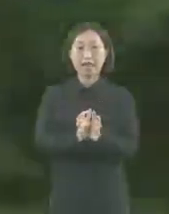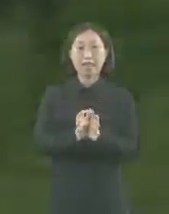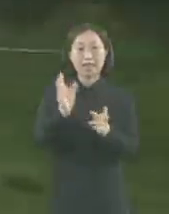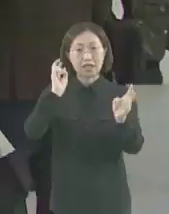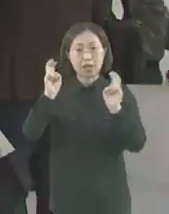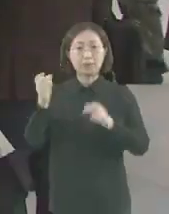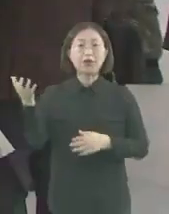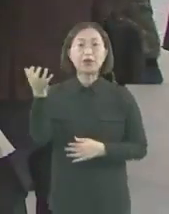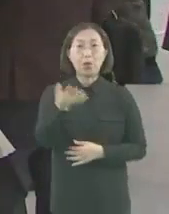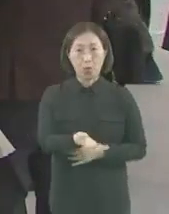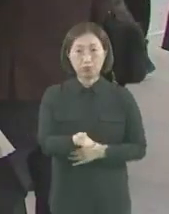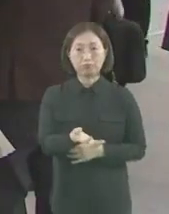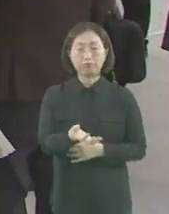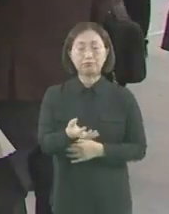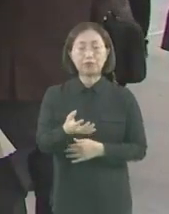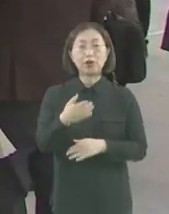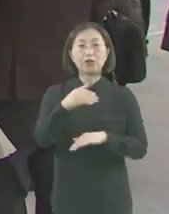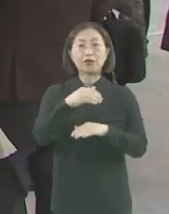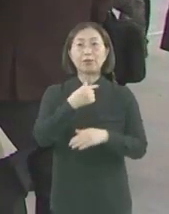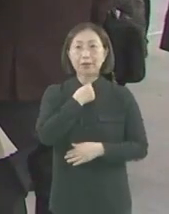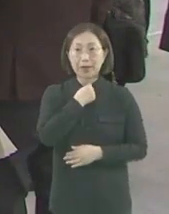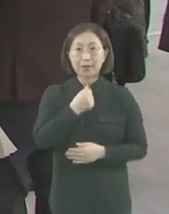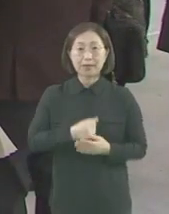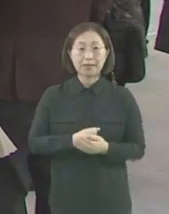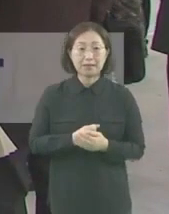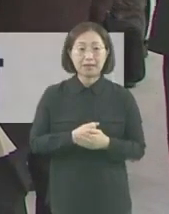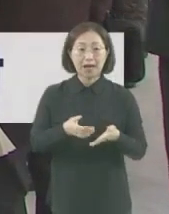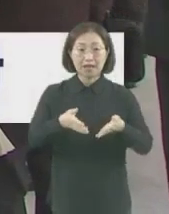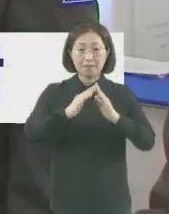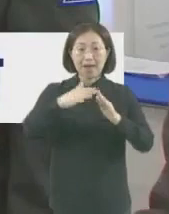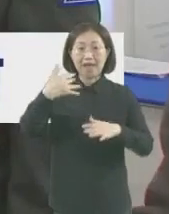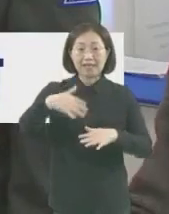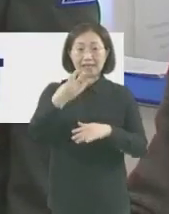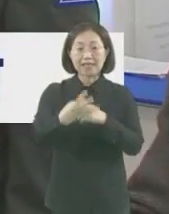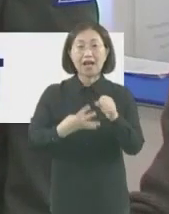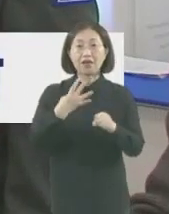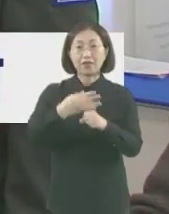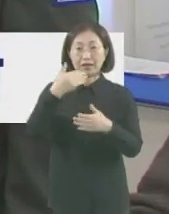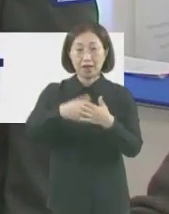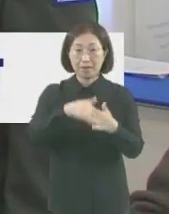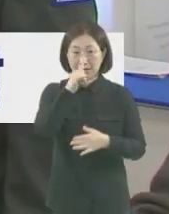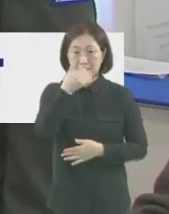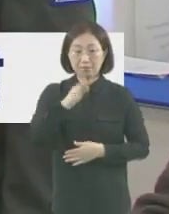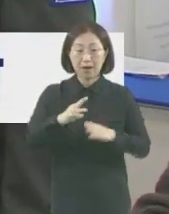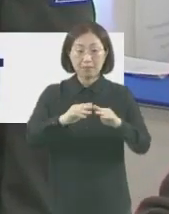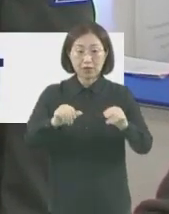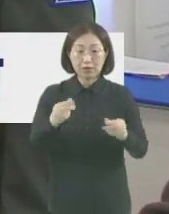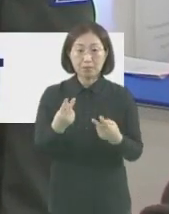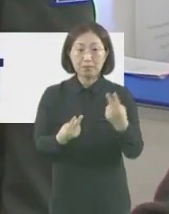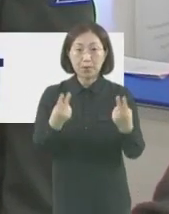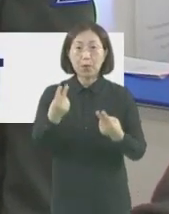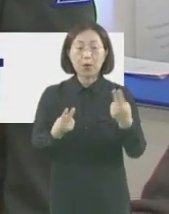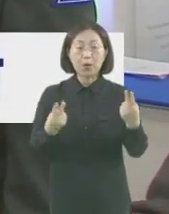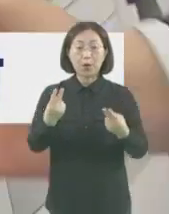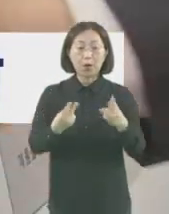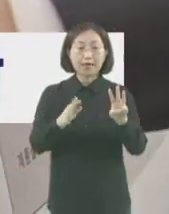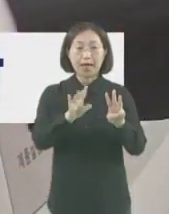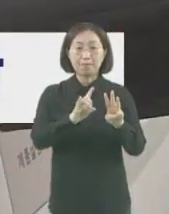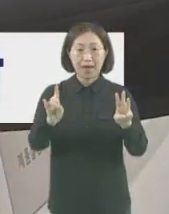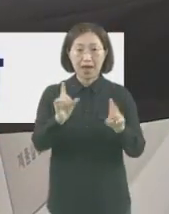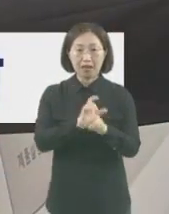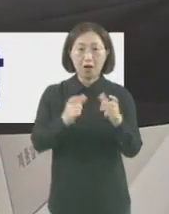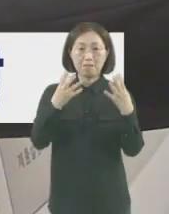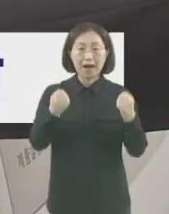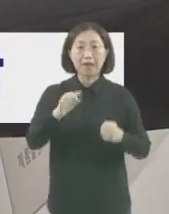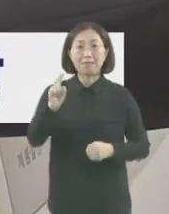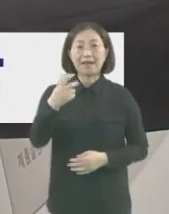이어지고 있습니다. 준공까지 아직 4년이나 남아있지만 벌써 부지 면적 대비 3배에 해당하는